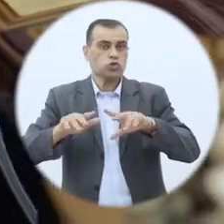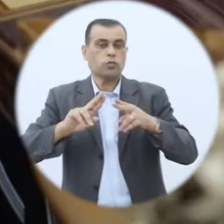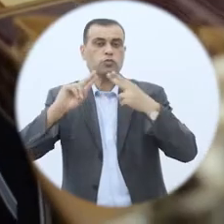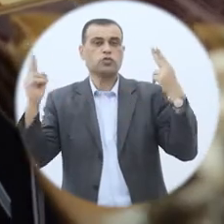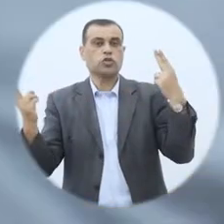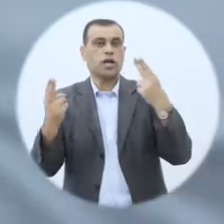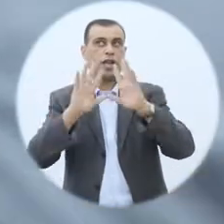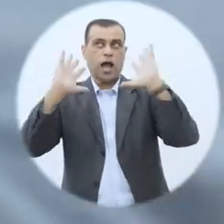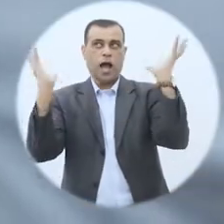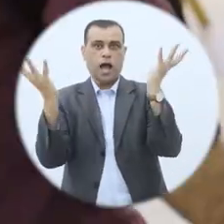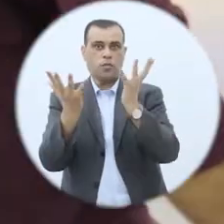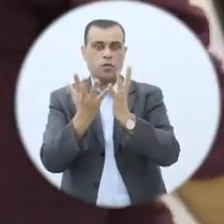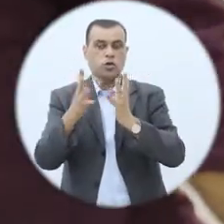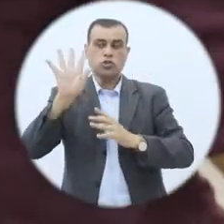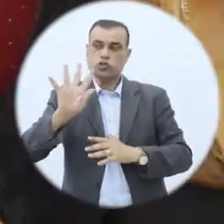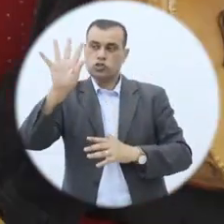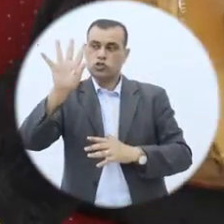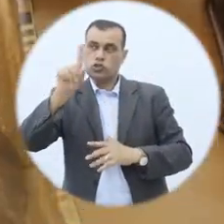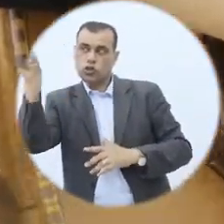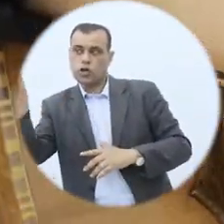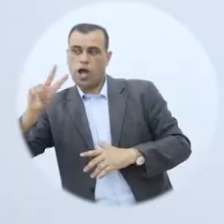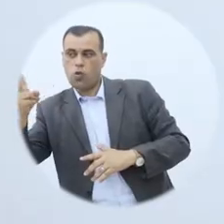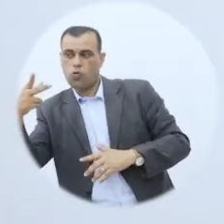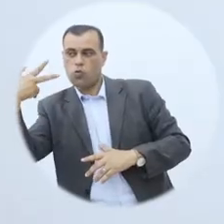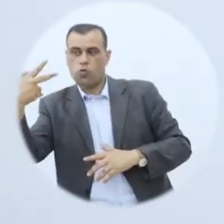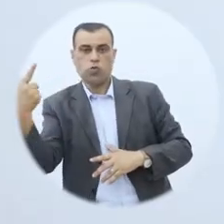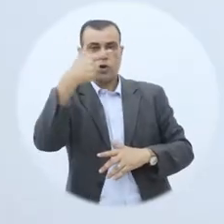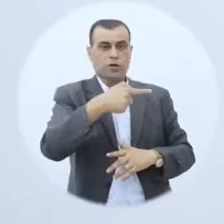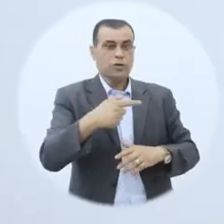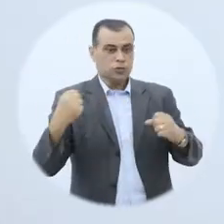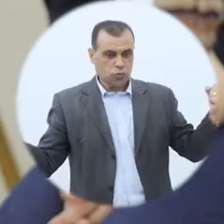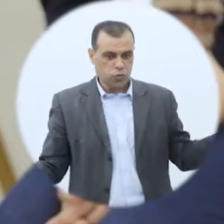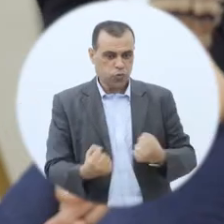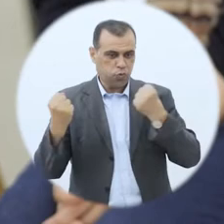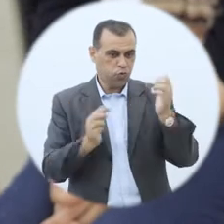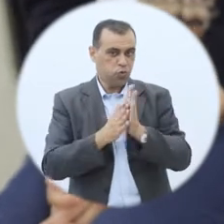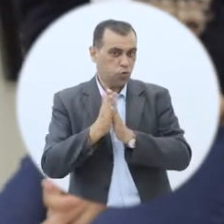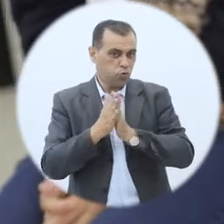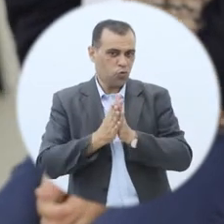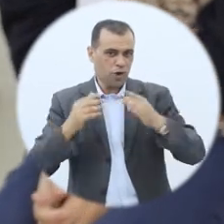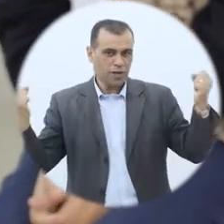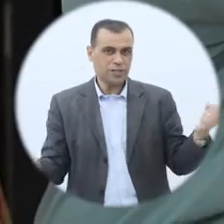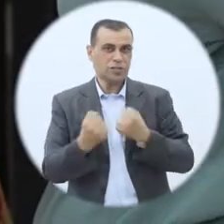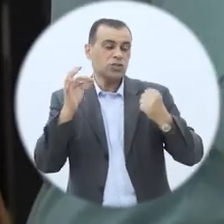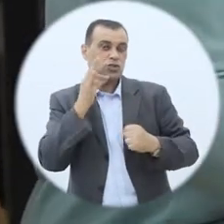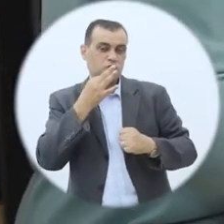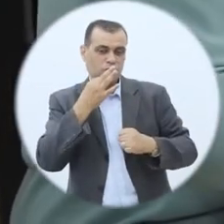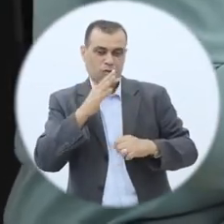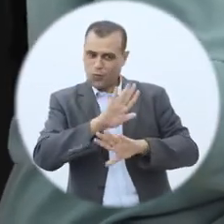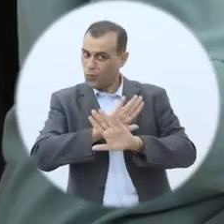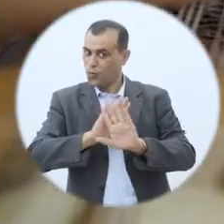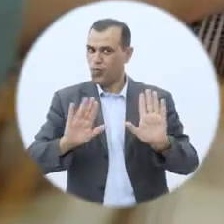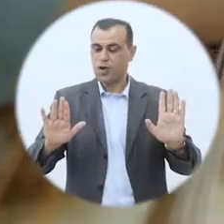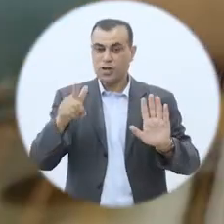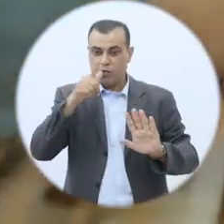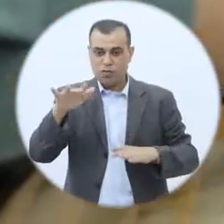الشرقية وغربية. كانت تجربة ممتازة كتير، تفاعل الشباب بشكل كتير غير متوقع، كان